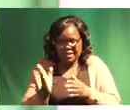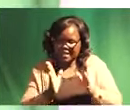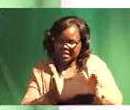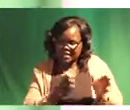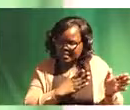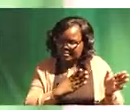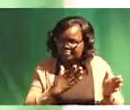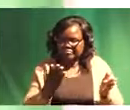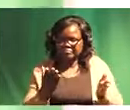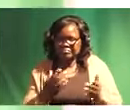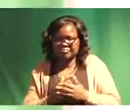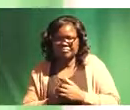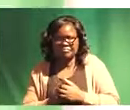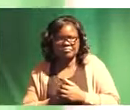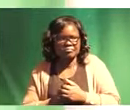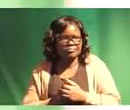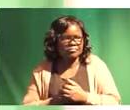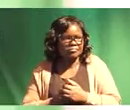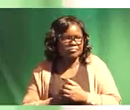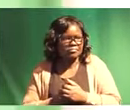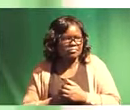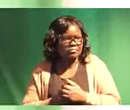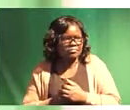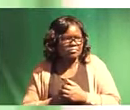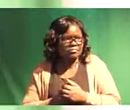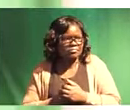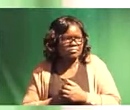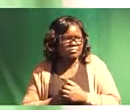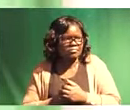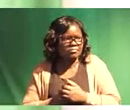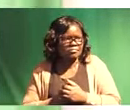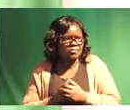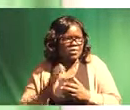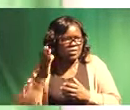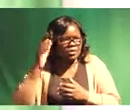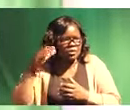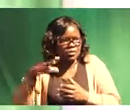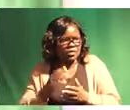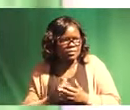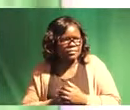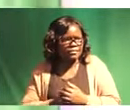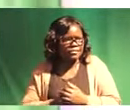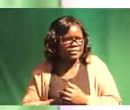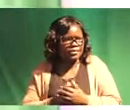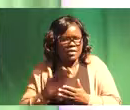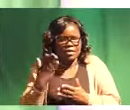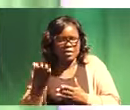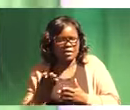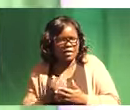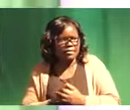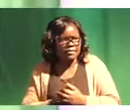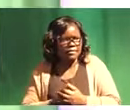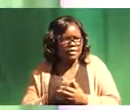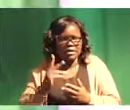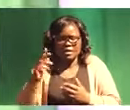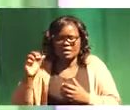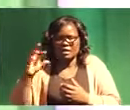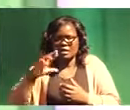tu, wacha aketi chini, keti hapo. College yenu hii ya hapa